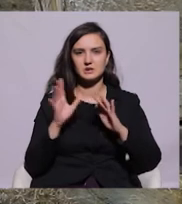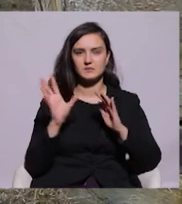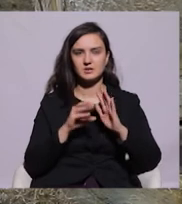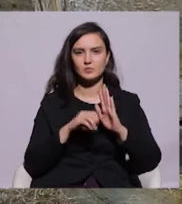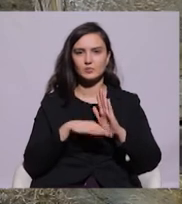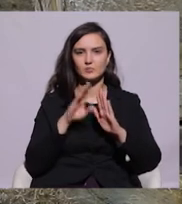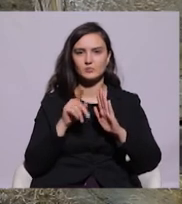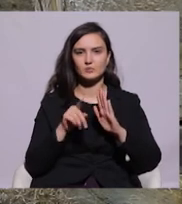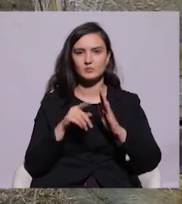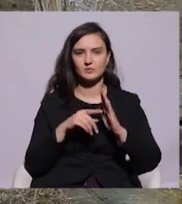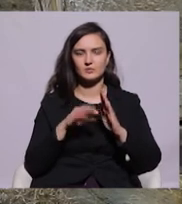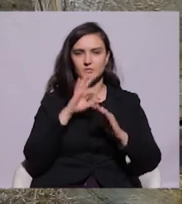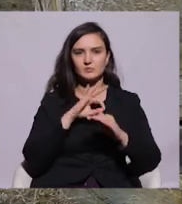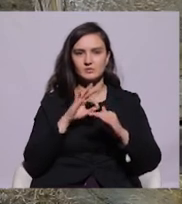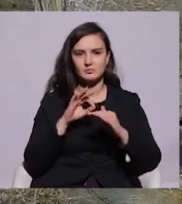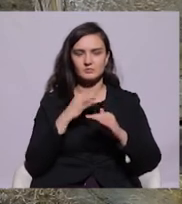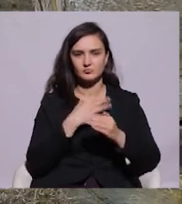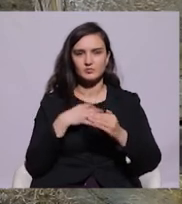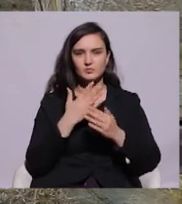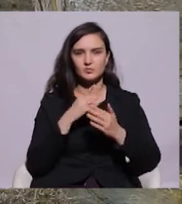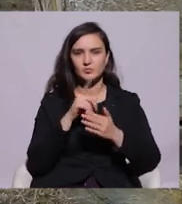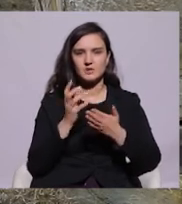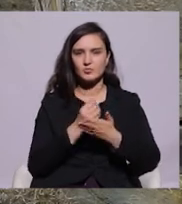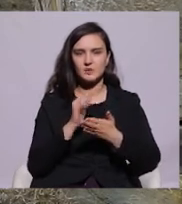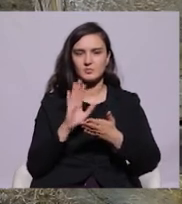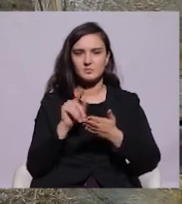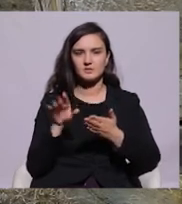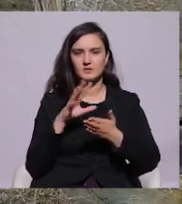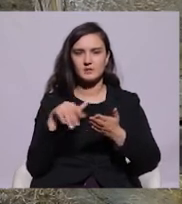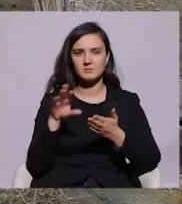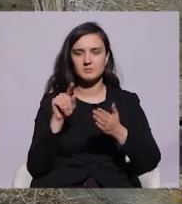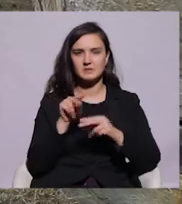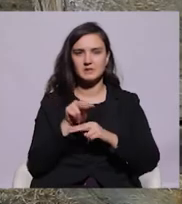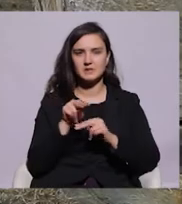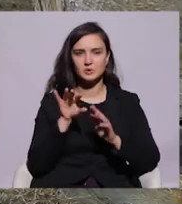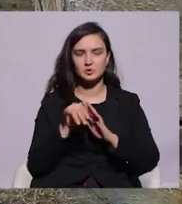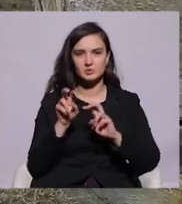ინტერნეტით, ეს ყველაზე უფრო ისეთი ხელსაყრელი პირობა, თუ არ მოგეპოვებათ ეს წყაროები რაიმე